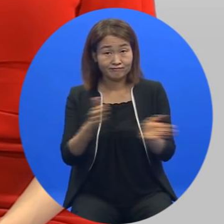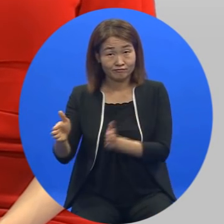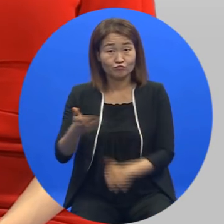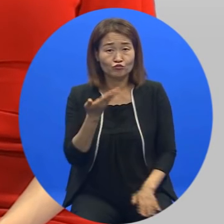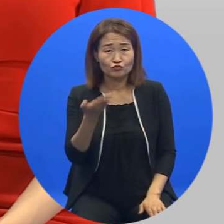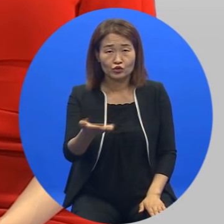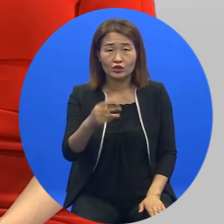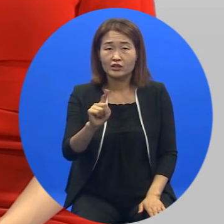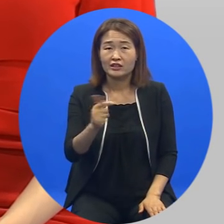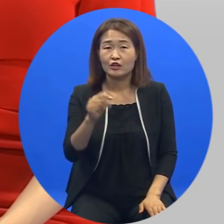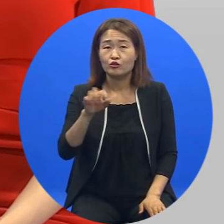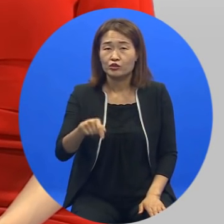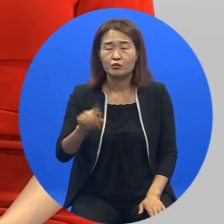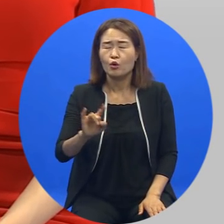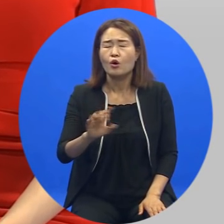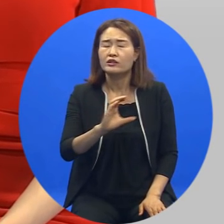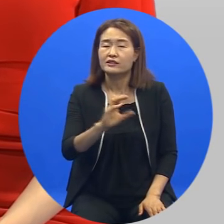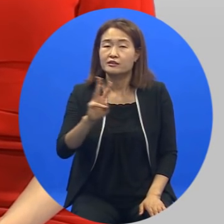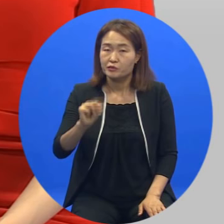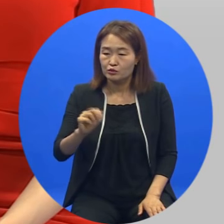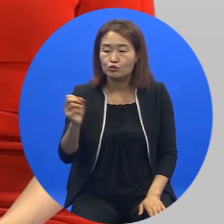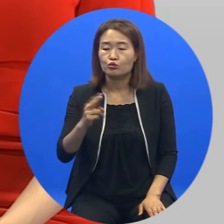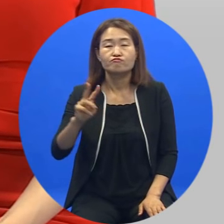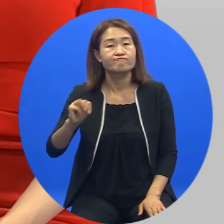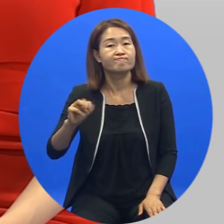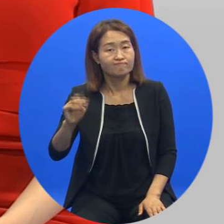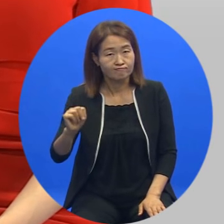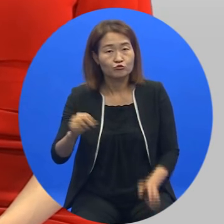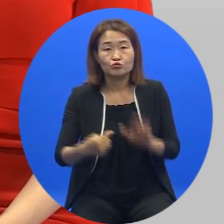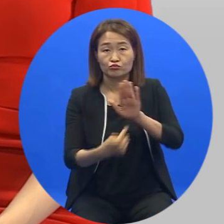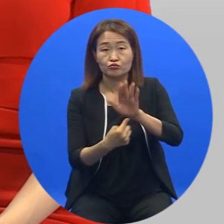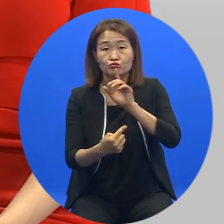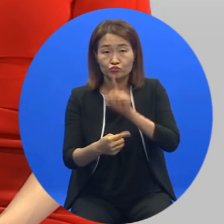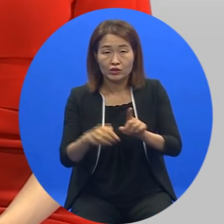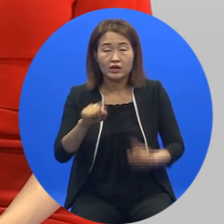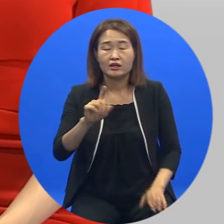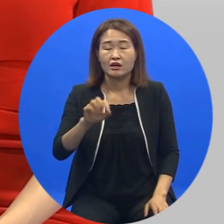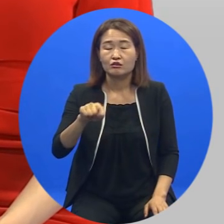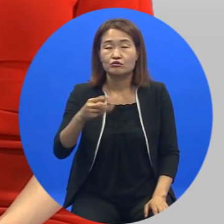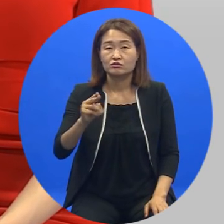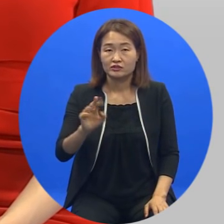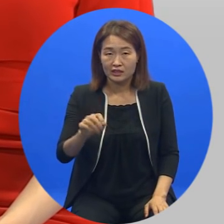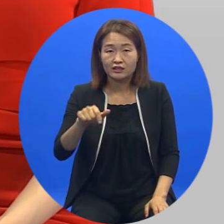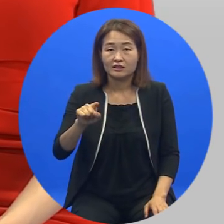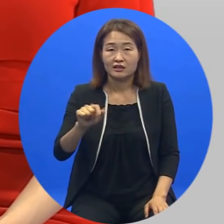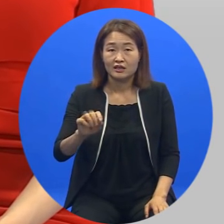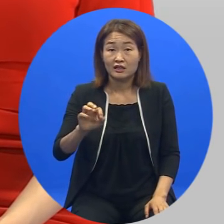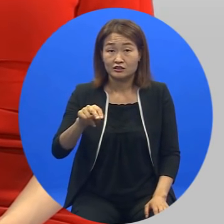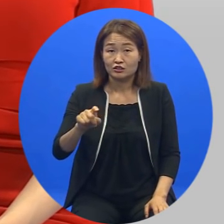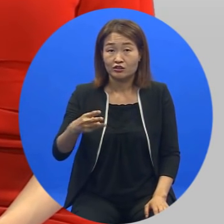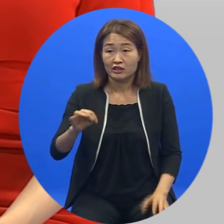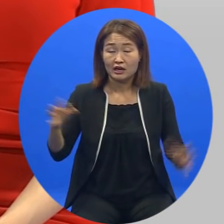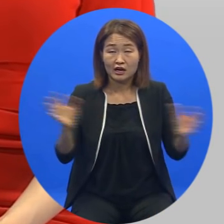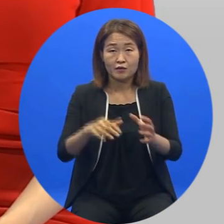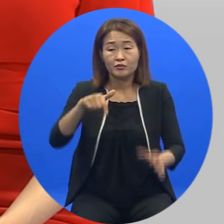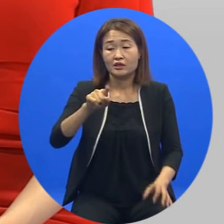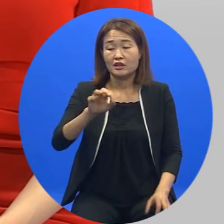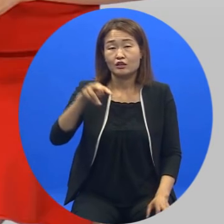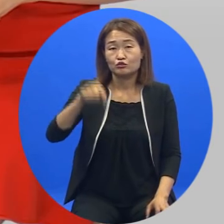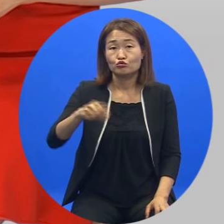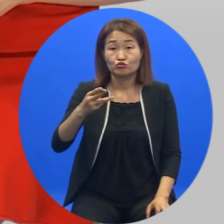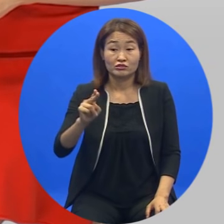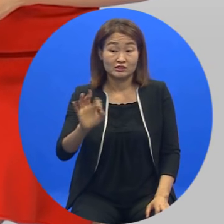정리를 한번 해볼까요? 단위는 모두 밀리미터나 센티미터로 표시하고요. 강우량, 강설량을 통틀어 강수량이라고